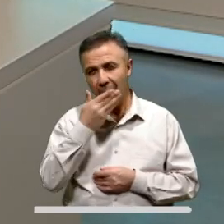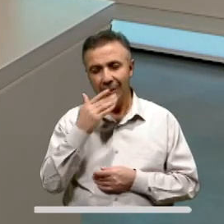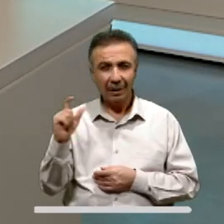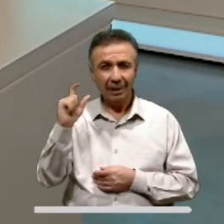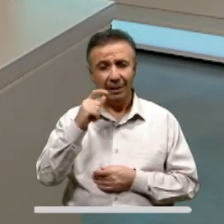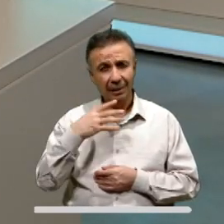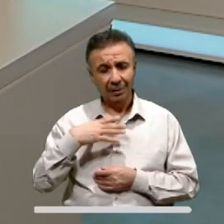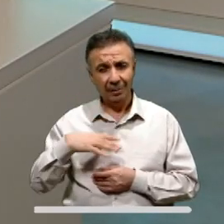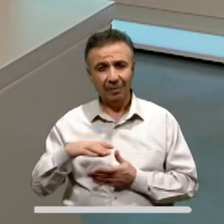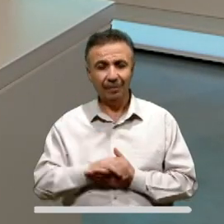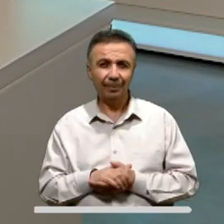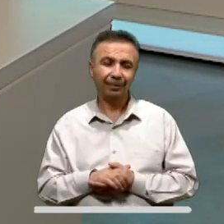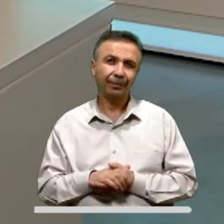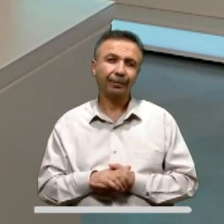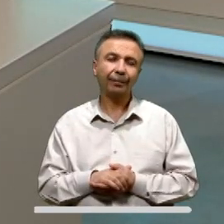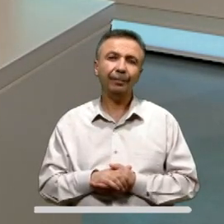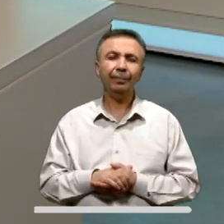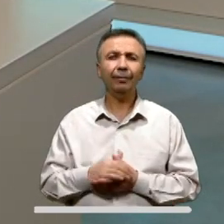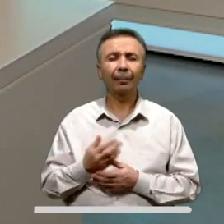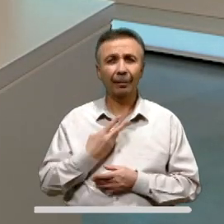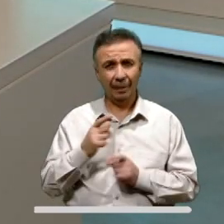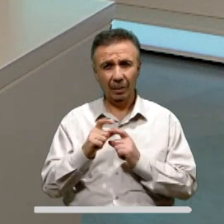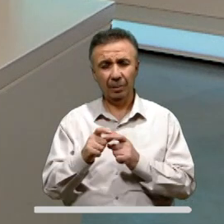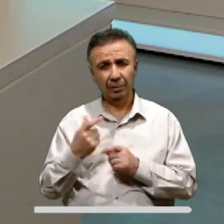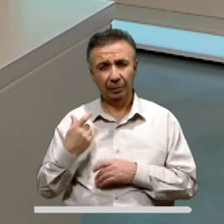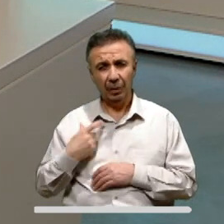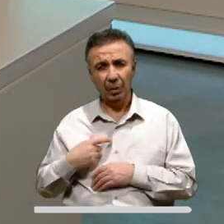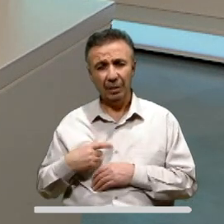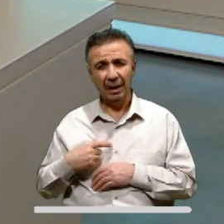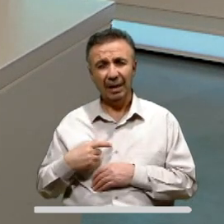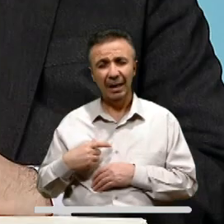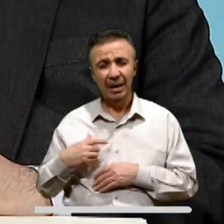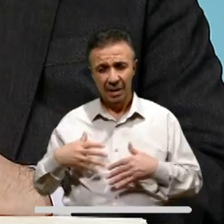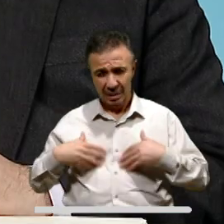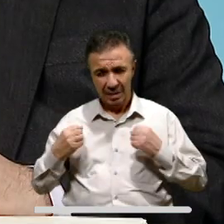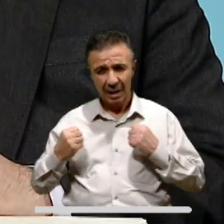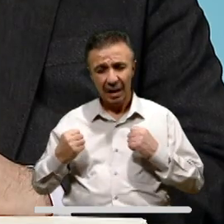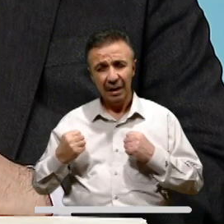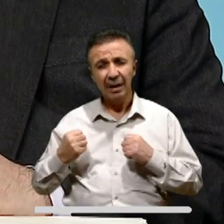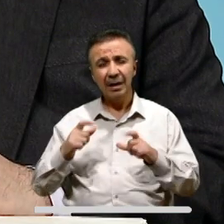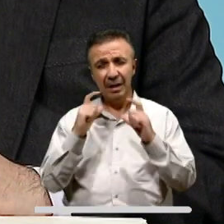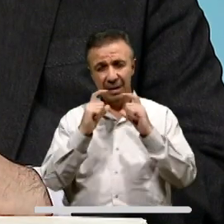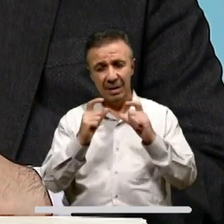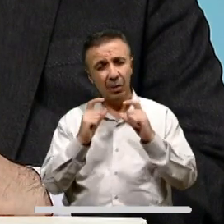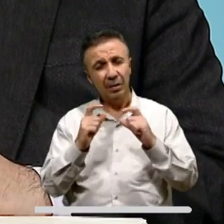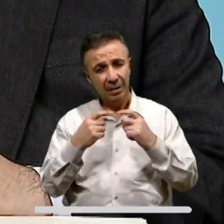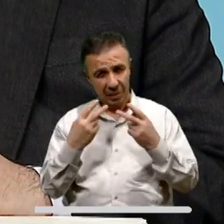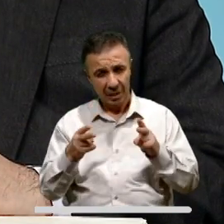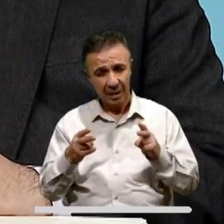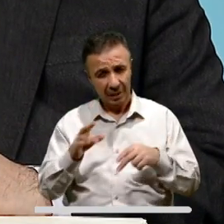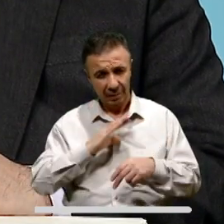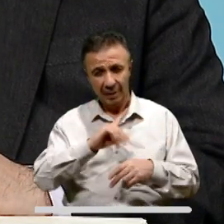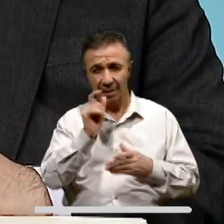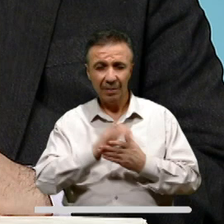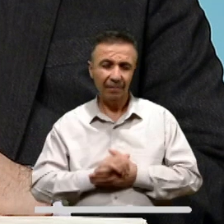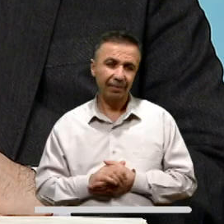diliyorum. Teşekkür ederiz. Sağ olun. Benim sorum özel sağlık sigortası caiz olup olmadığı hakkındaydı.